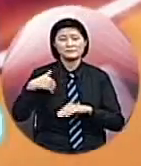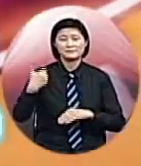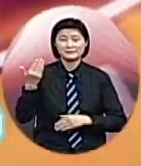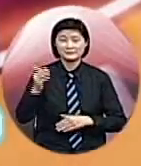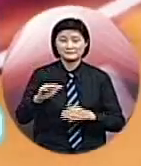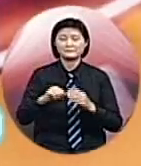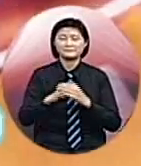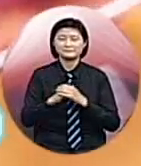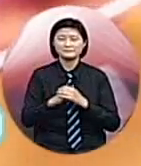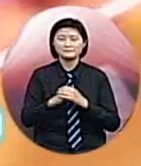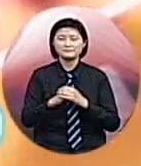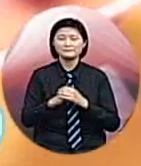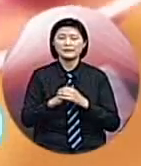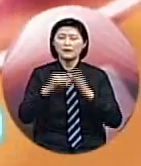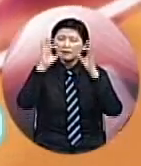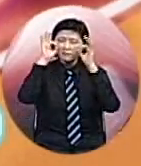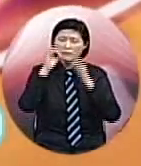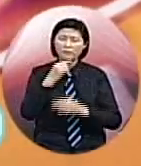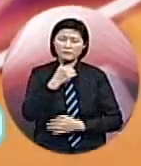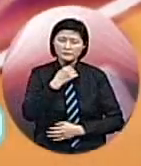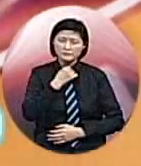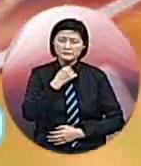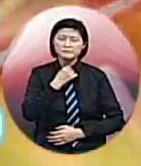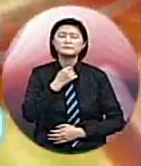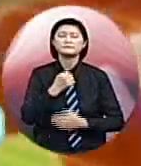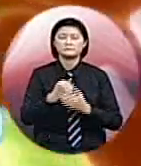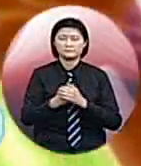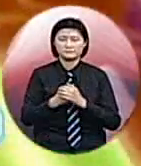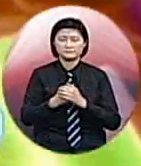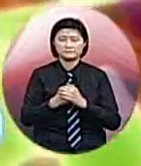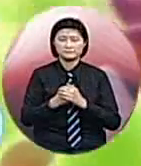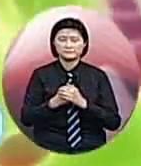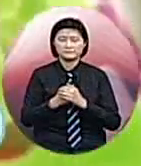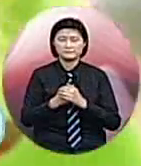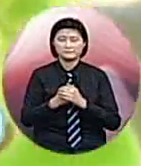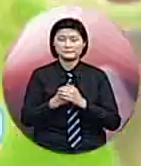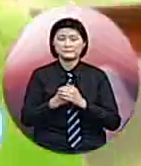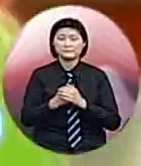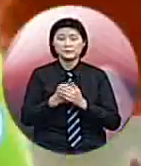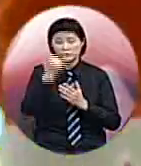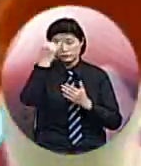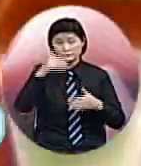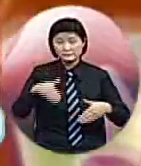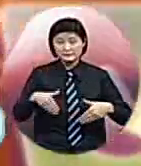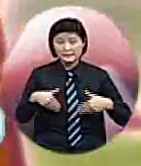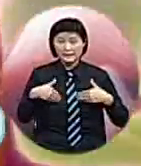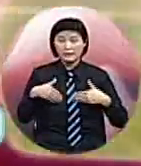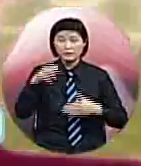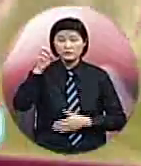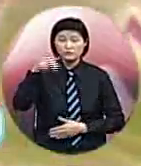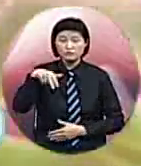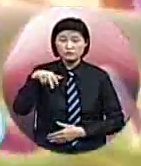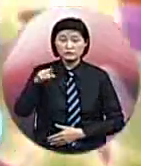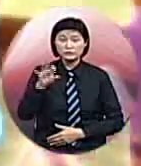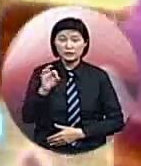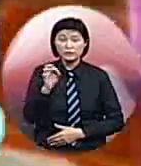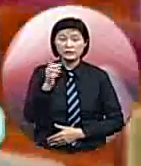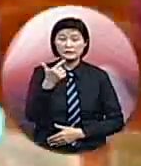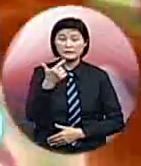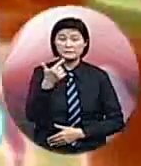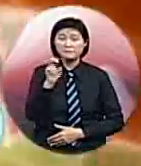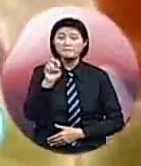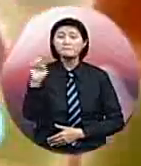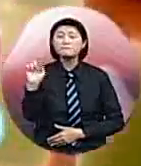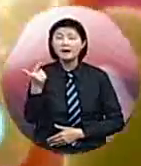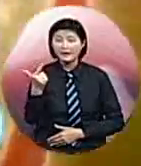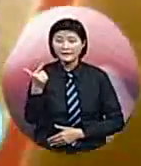그렇게 보고 싶고 소식 듣고 싶어도 소식을 몰라요. 네. 충청남도의 네. 유정남님. 유정만.